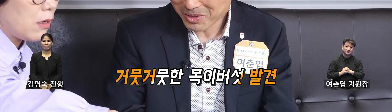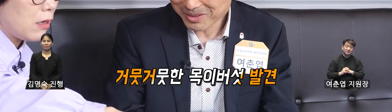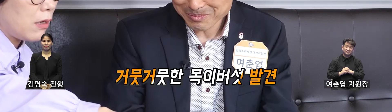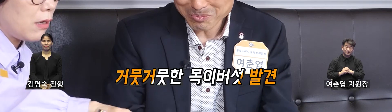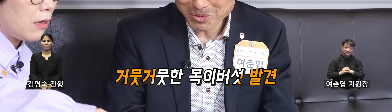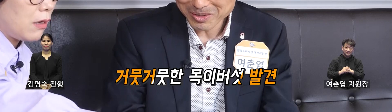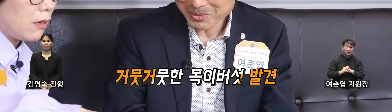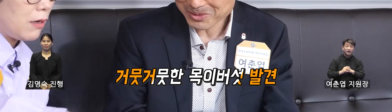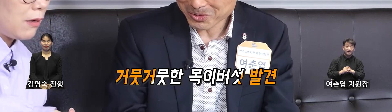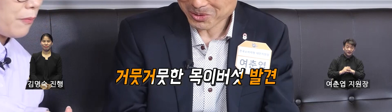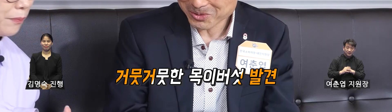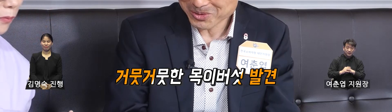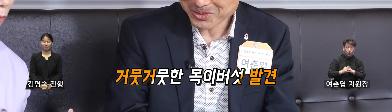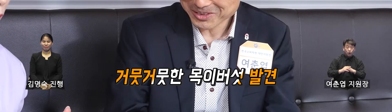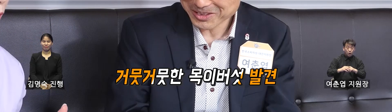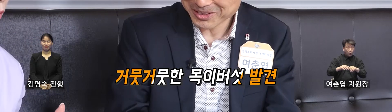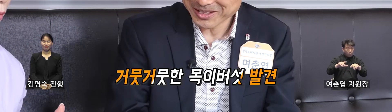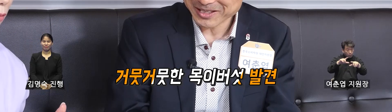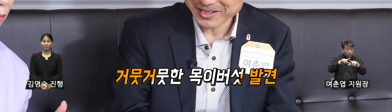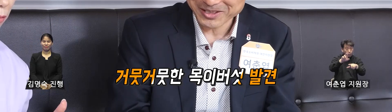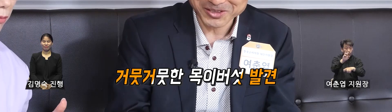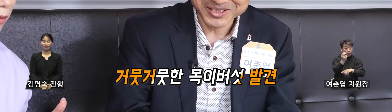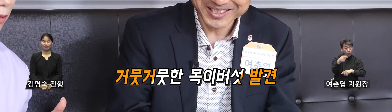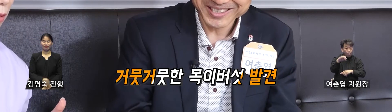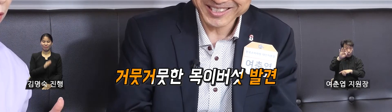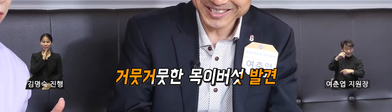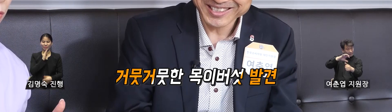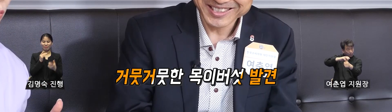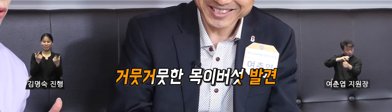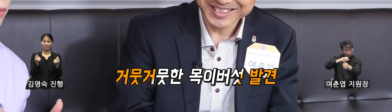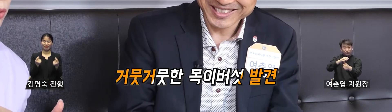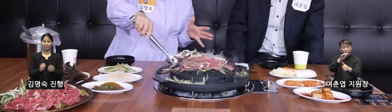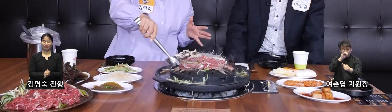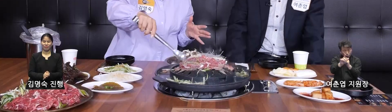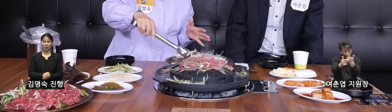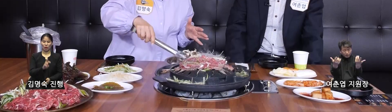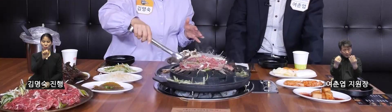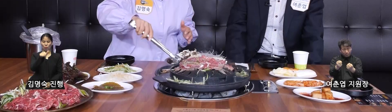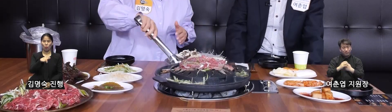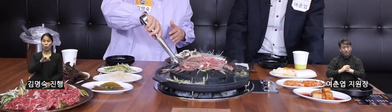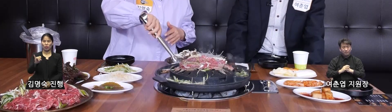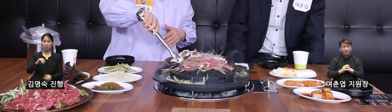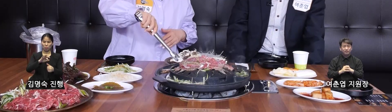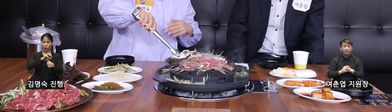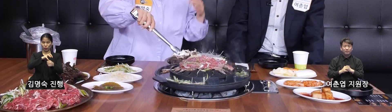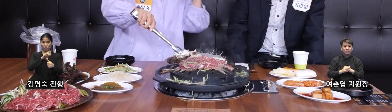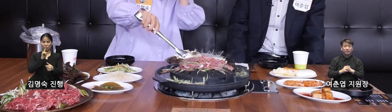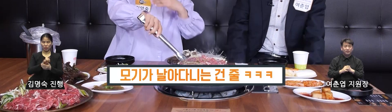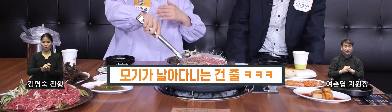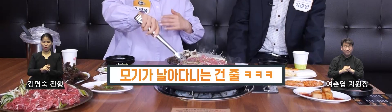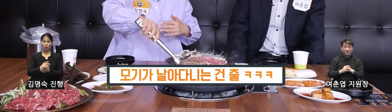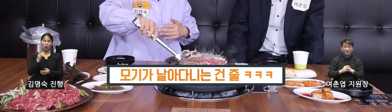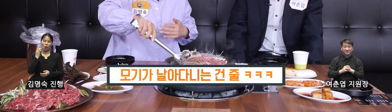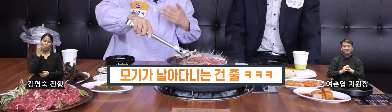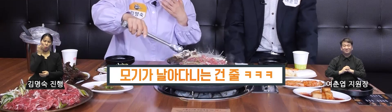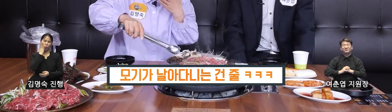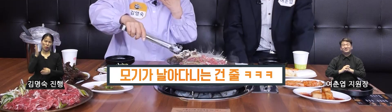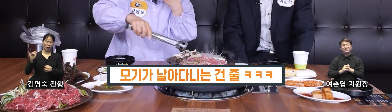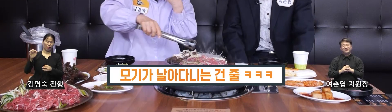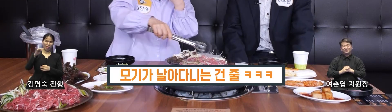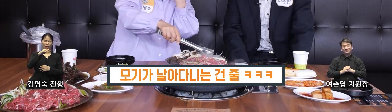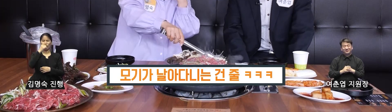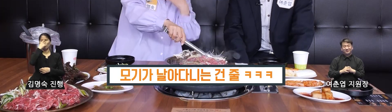시중에서 보게 되면 모기버섯도 있고 예. 예, 다양하네요. 아, 저는 모기버섯이라고 해가지고요. 예. 모기가 날아다니는 줄